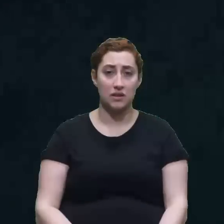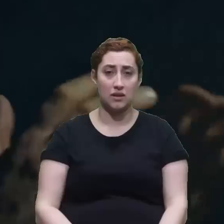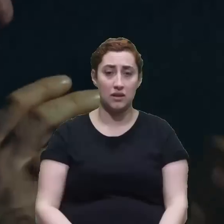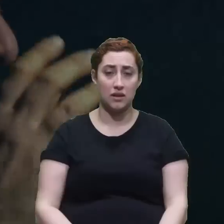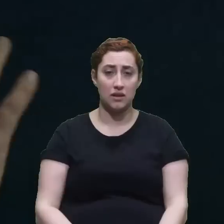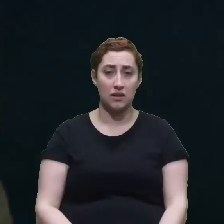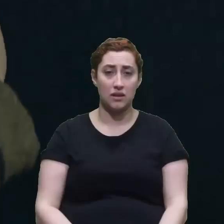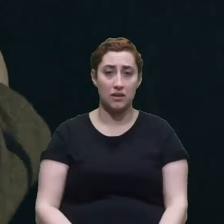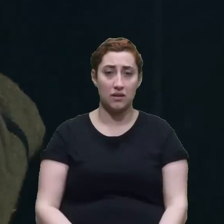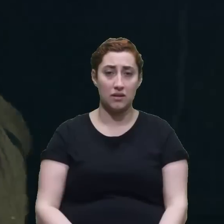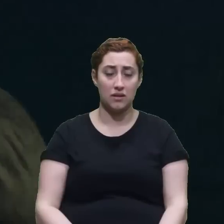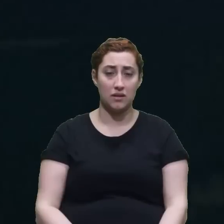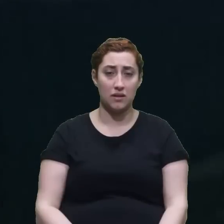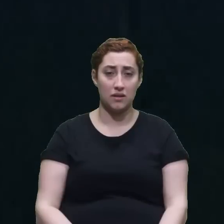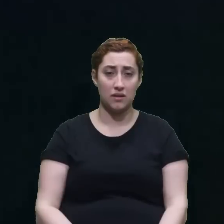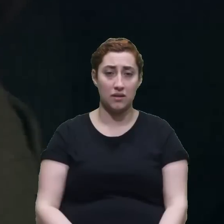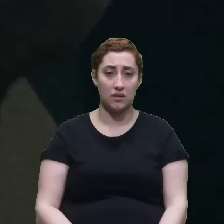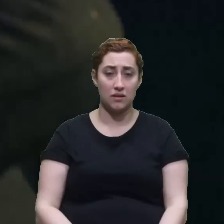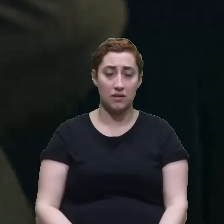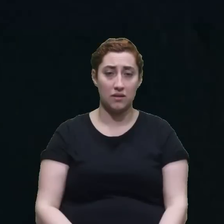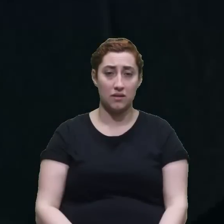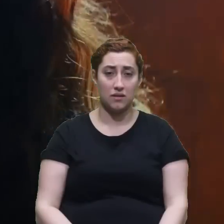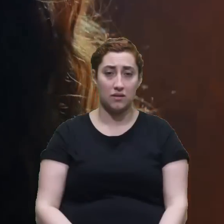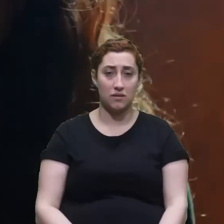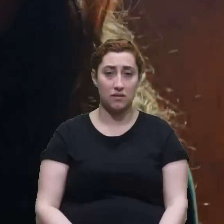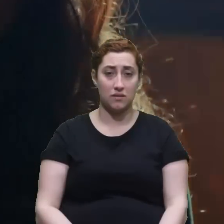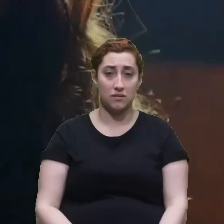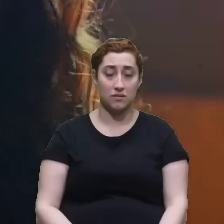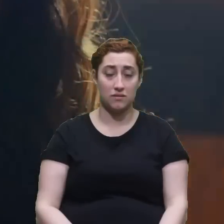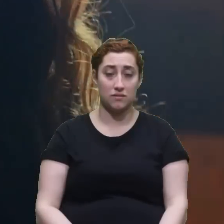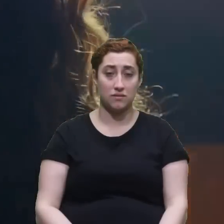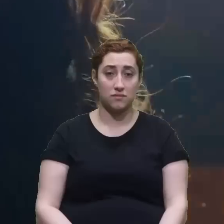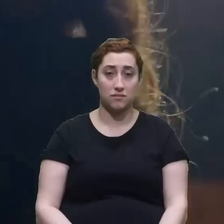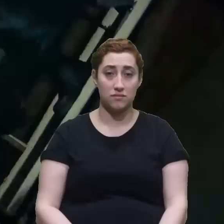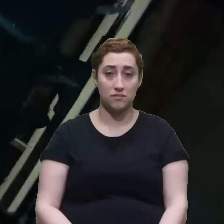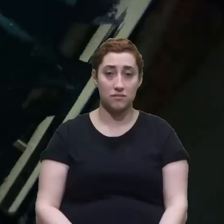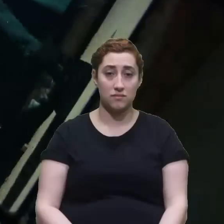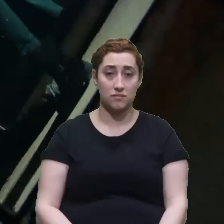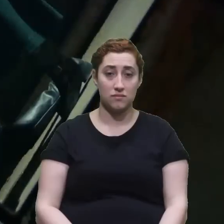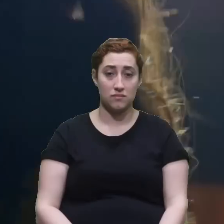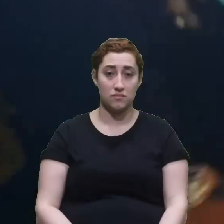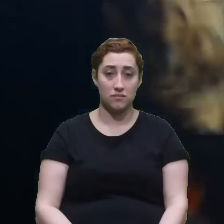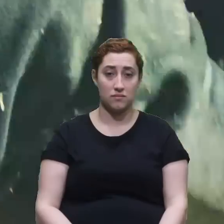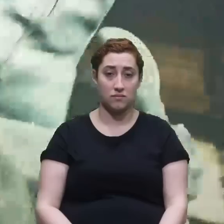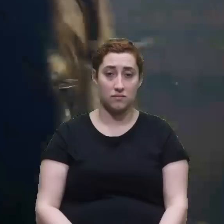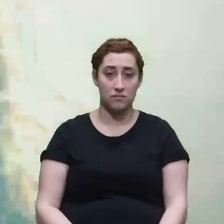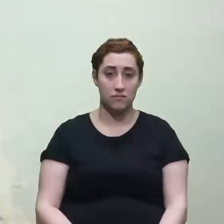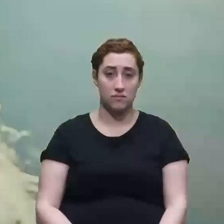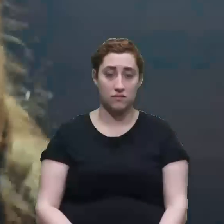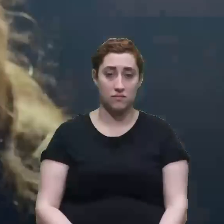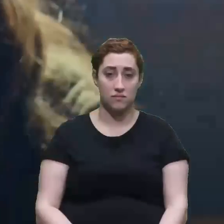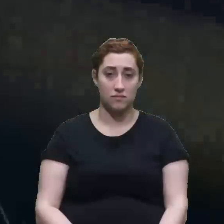İki avucuyla birden Fethi'nin yüzüne sert bir darbe vurdu. Fethi yerde. Farah bu kez tekmesini kullandı. Bacak arasına indirdi